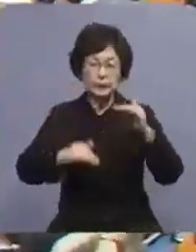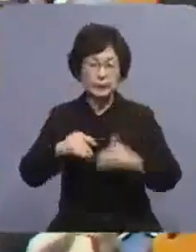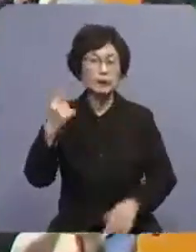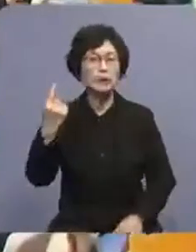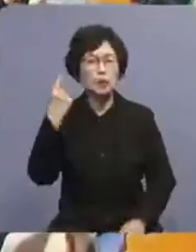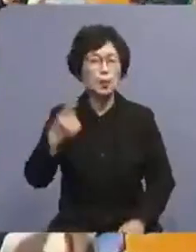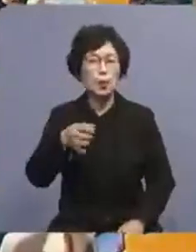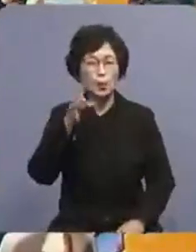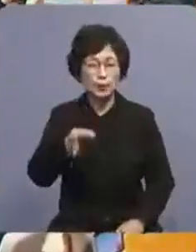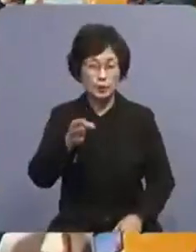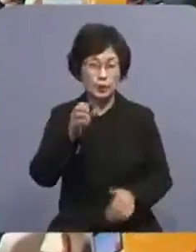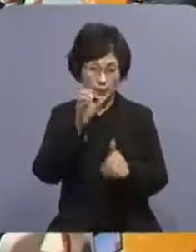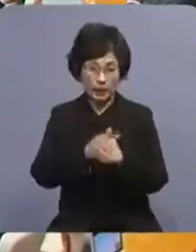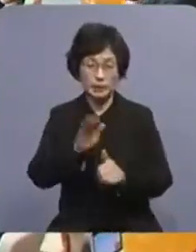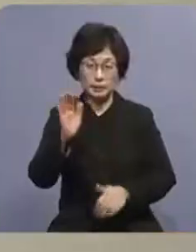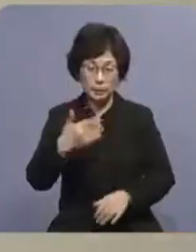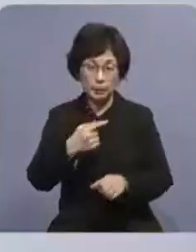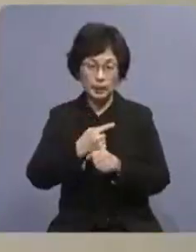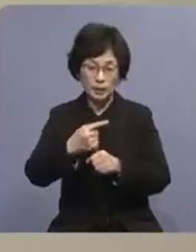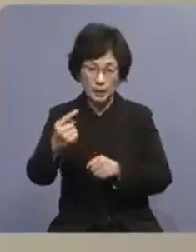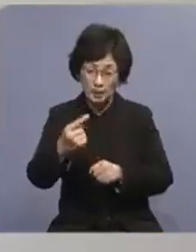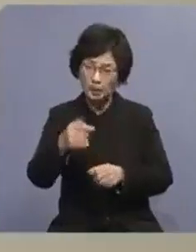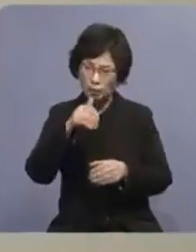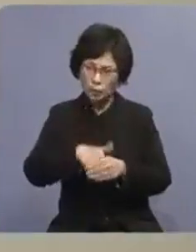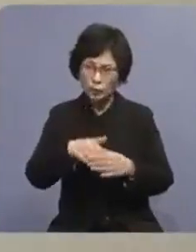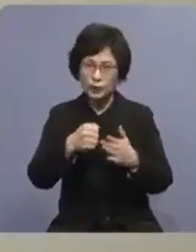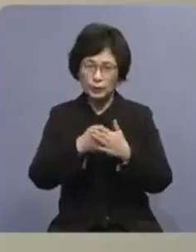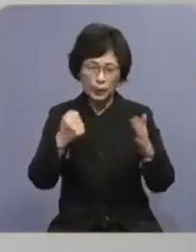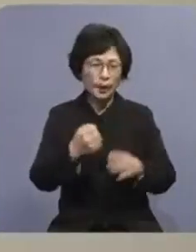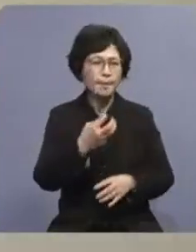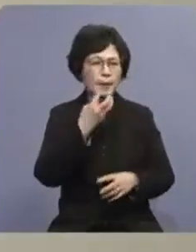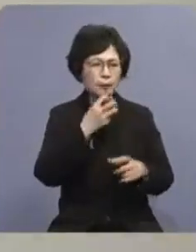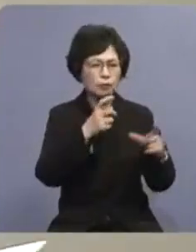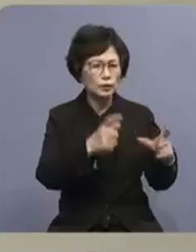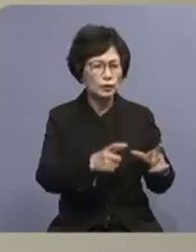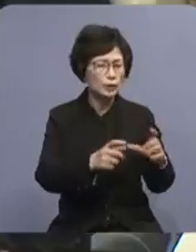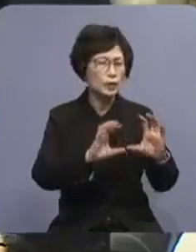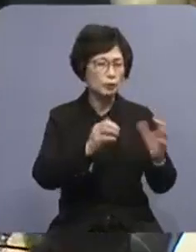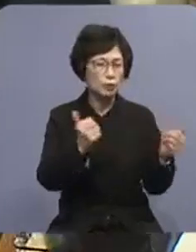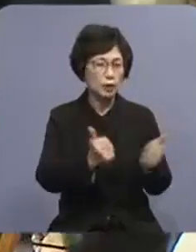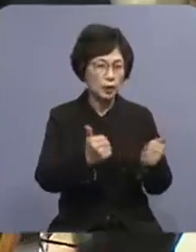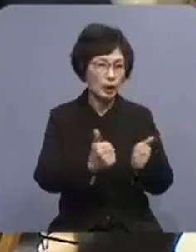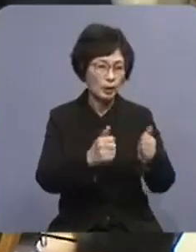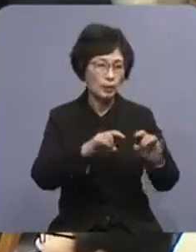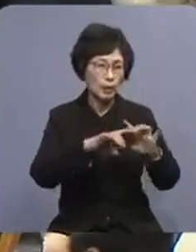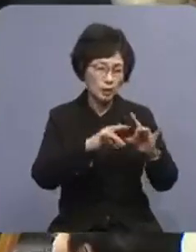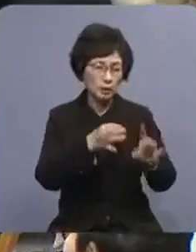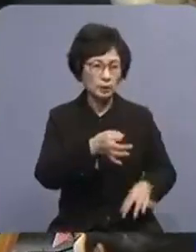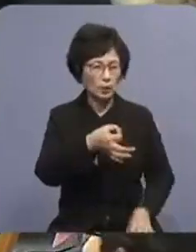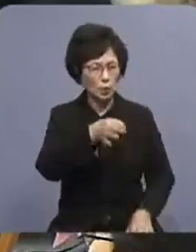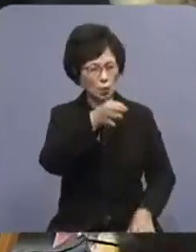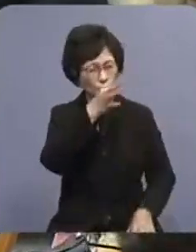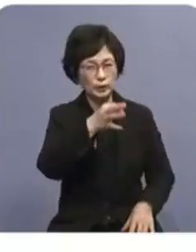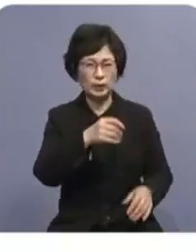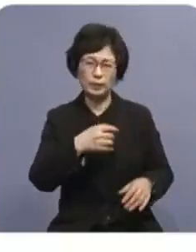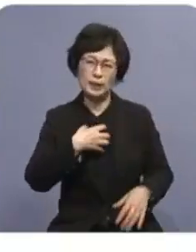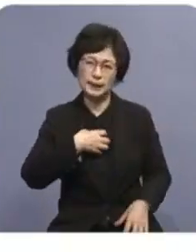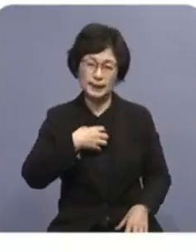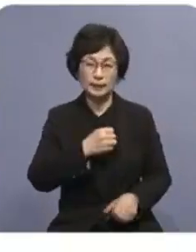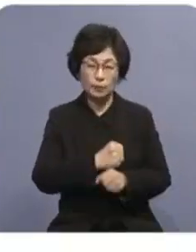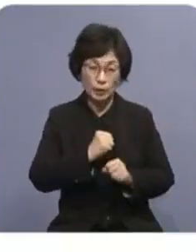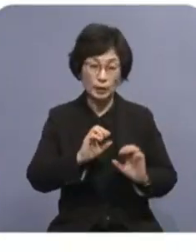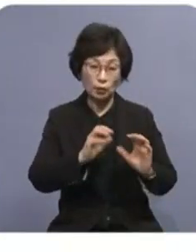적용됩니다 그러나 내년 총선으로 앞두고 수도권 국회의원들이 전기요금 인상을 우주하는 상황